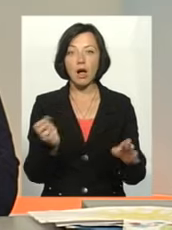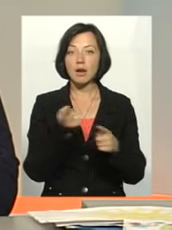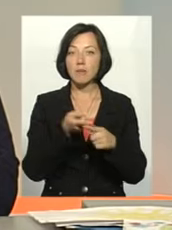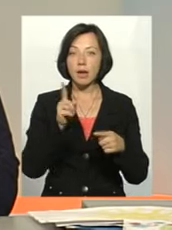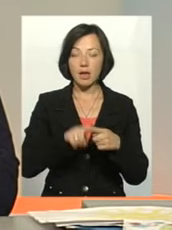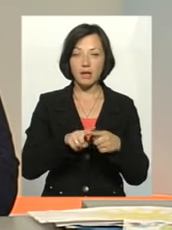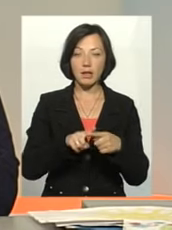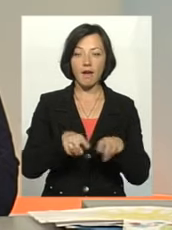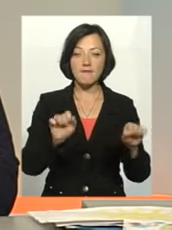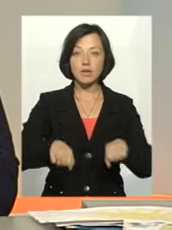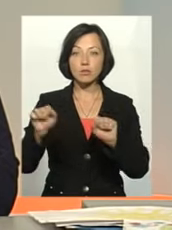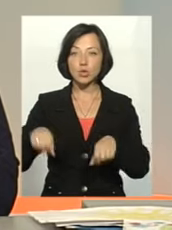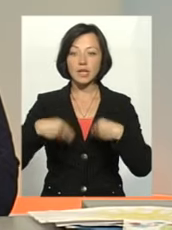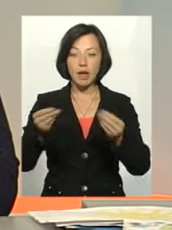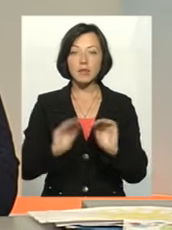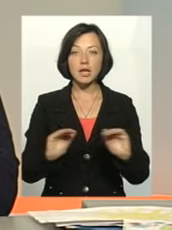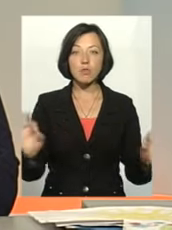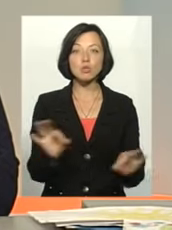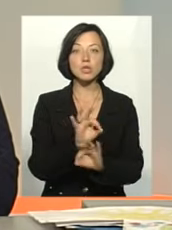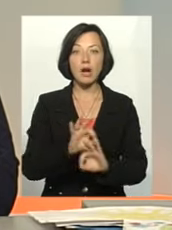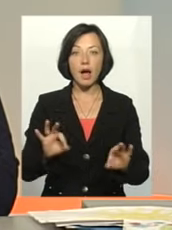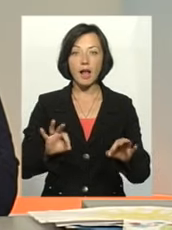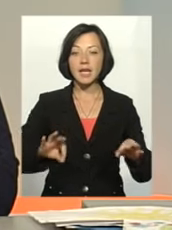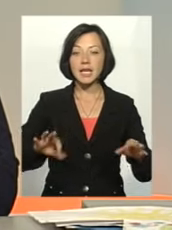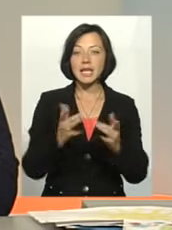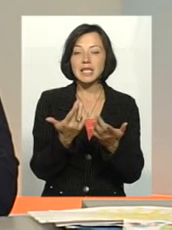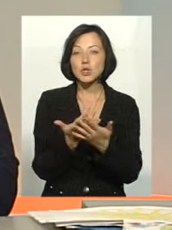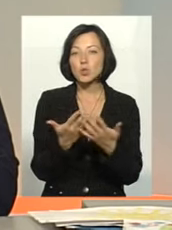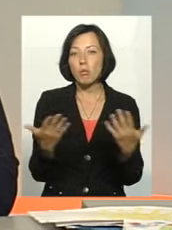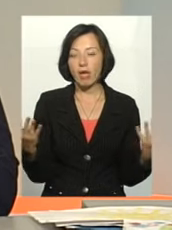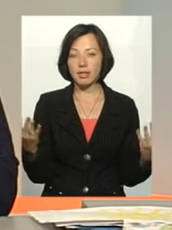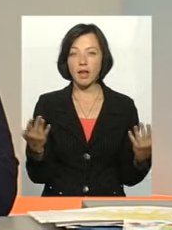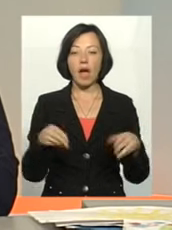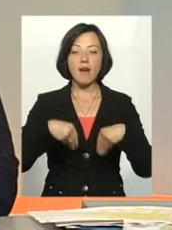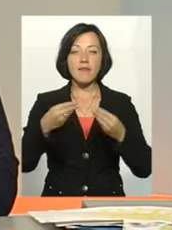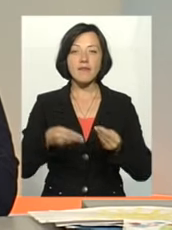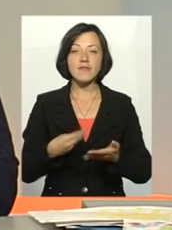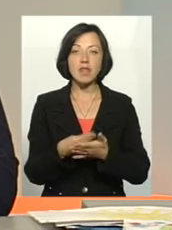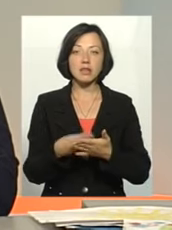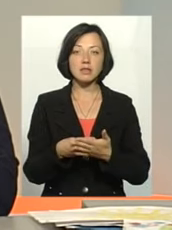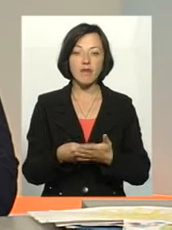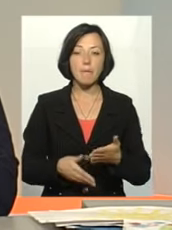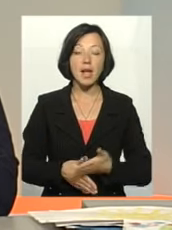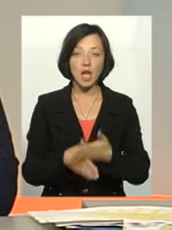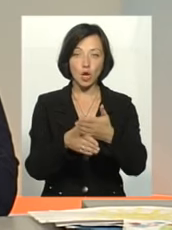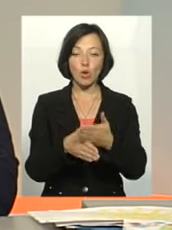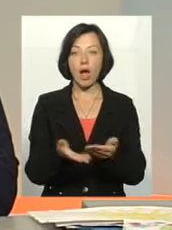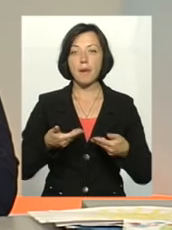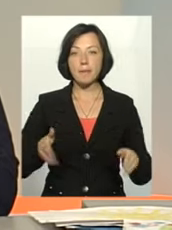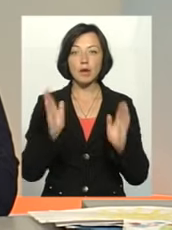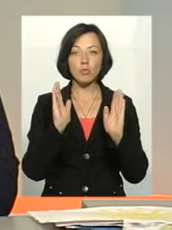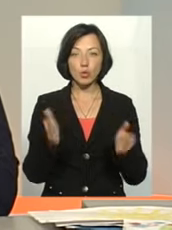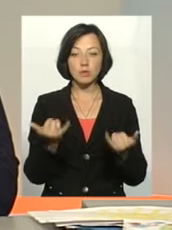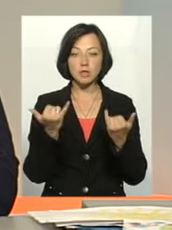и возможность дать детям музыкальные инструменты, возможность дать детям финансовую поддержку. То есть мы будем